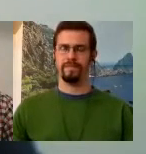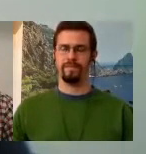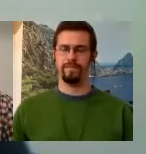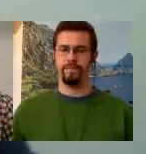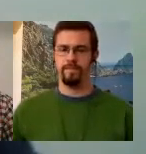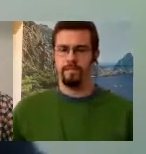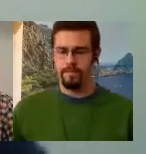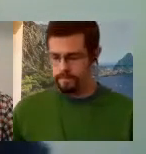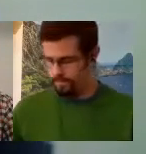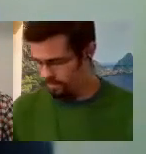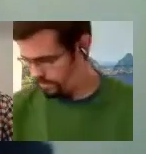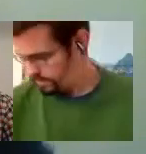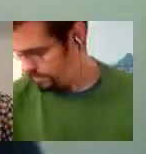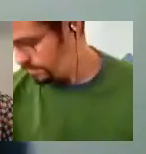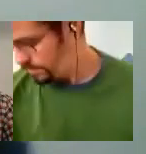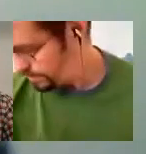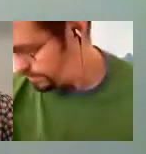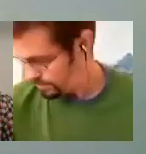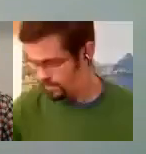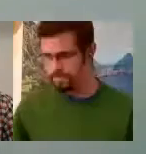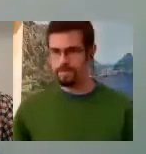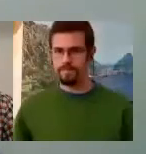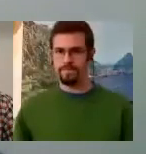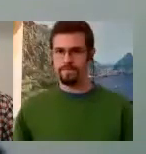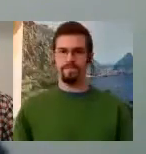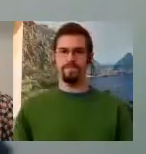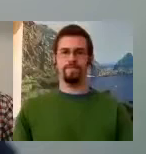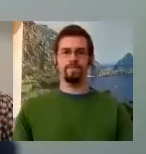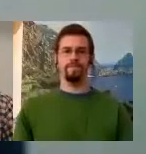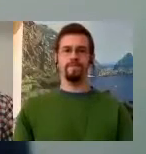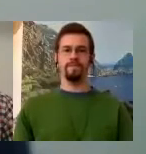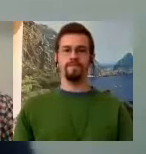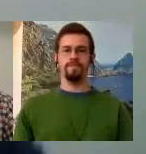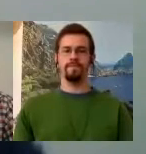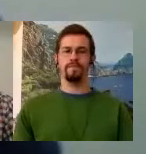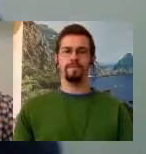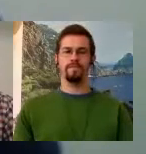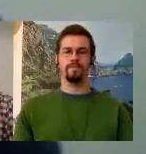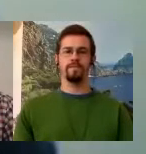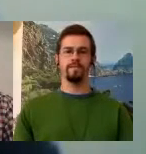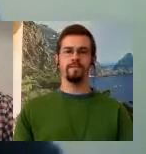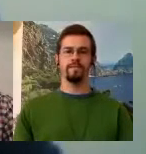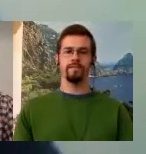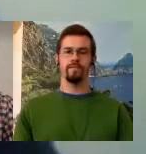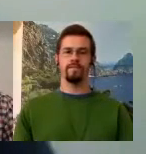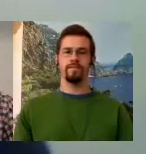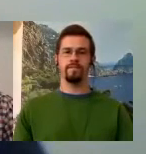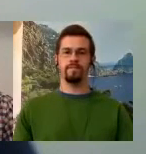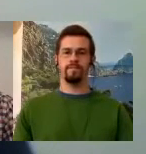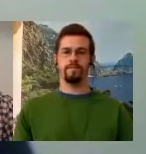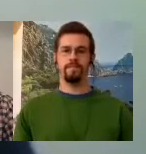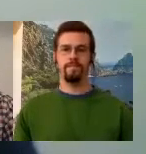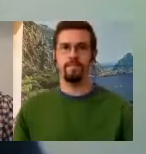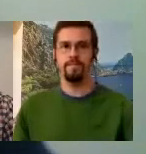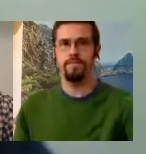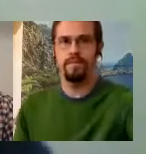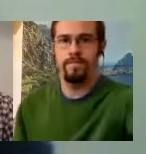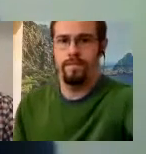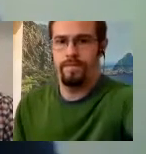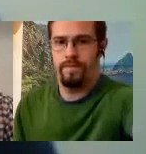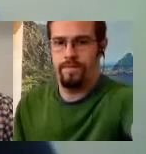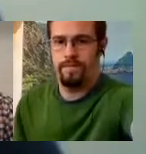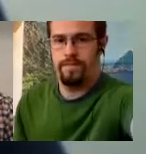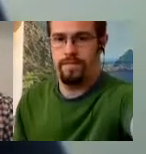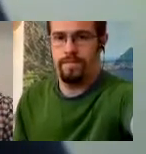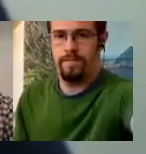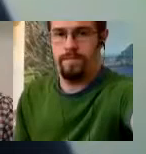مثلا في تقييم الفرنسية أقرأ سواء النص وكانوا يقومون بالإجابة على الأسئلة